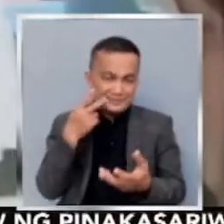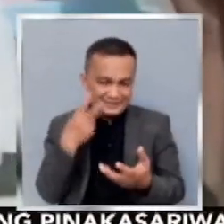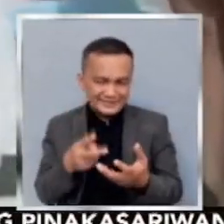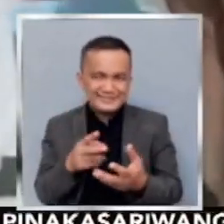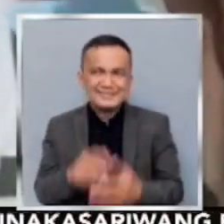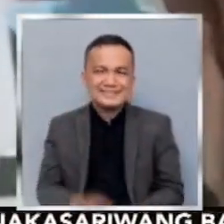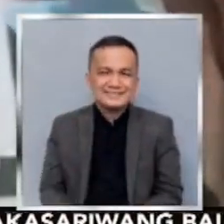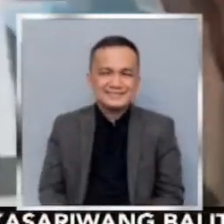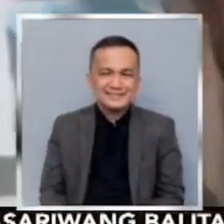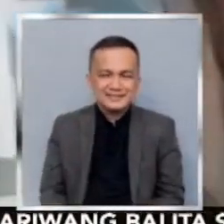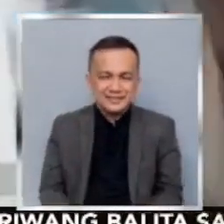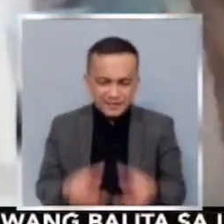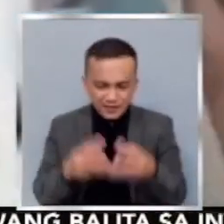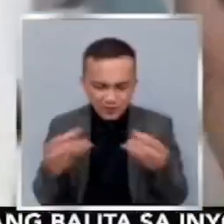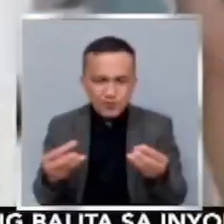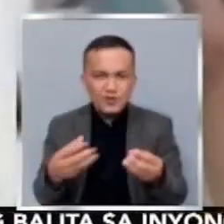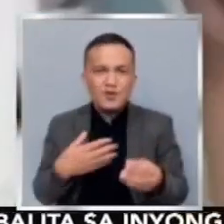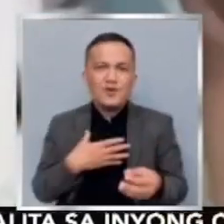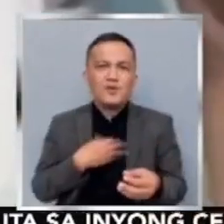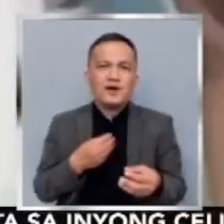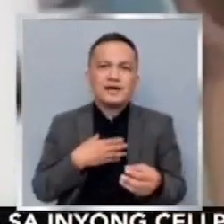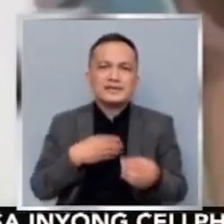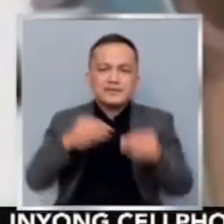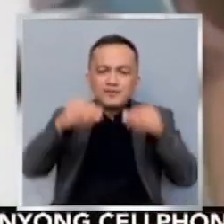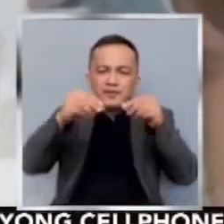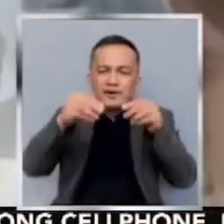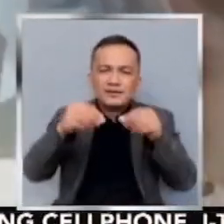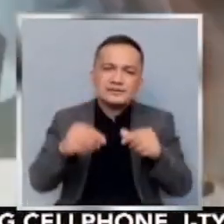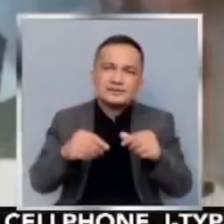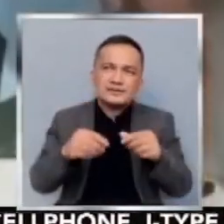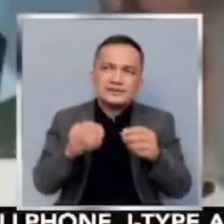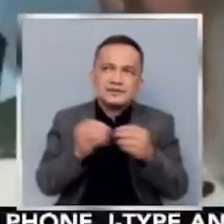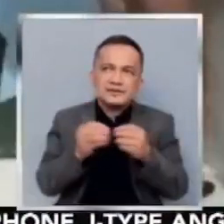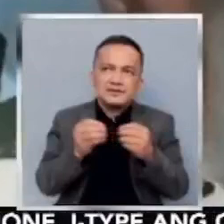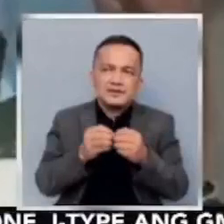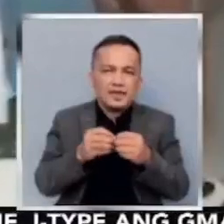White powder ang laman, kaya mas naging clueless sila.